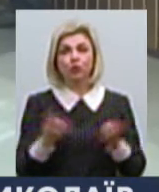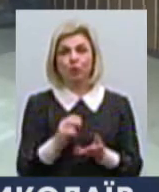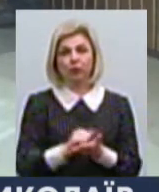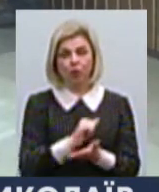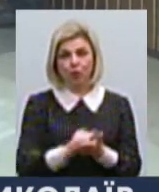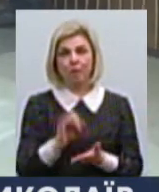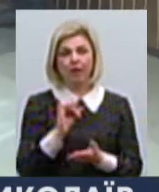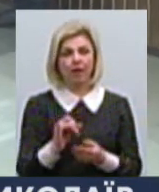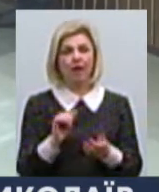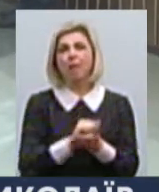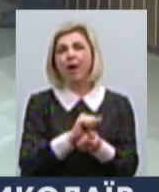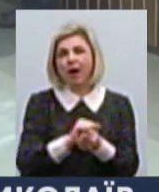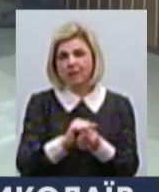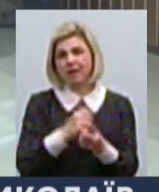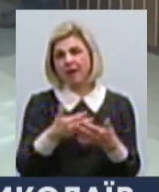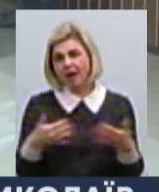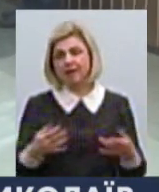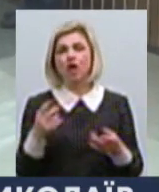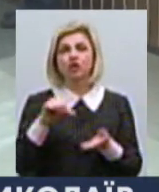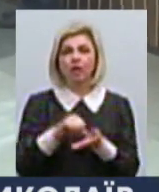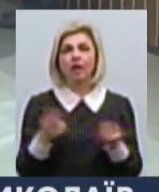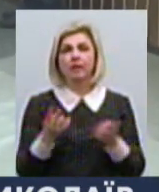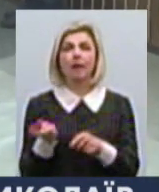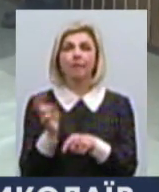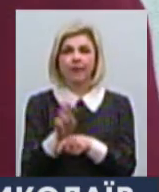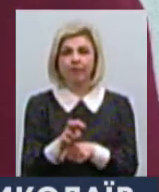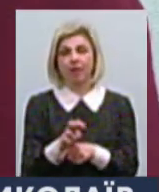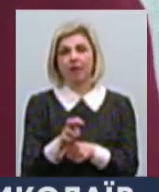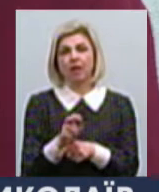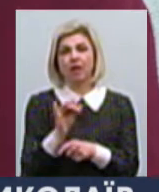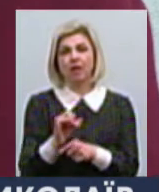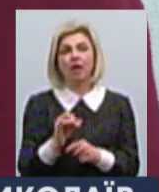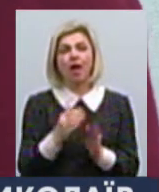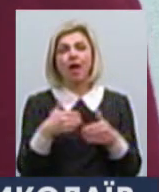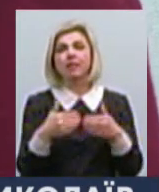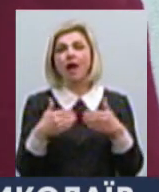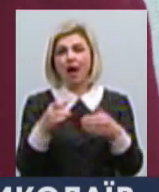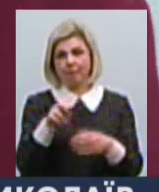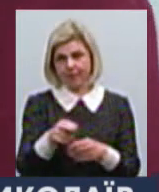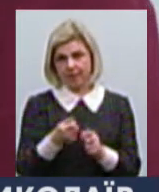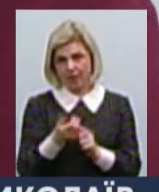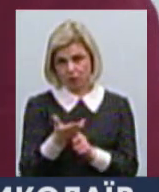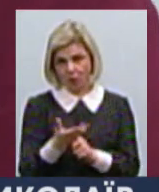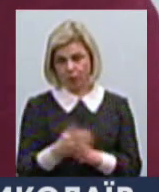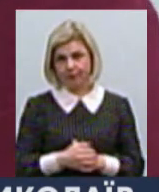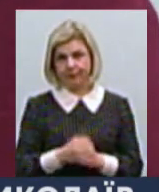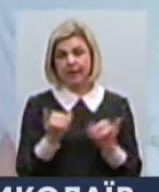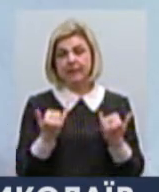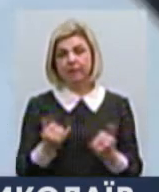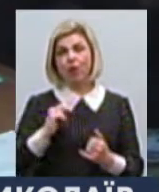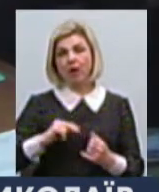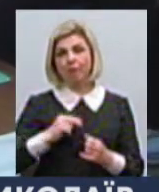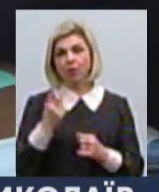та канцелярію, членам дільничних комісій необхідно пройти кілька етапів. Сьогодні працює 28